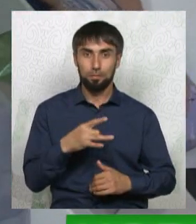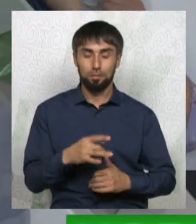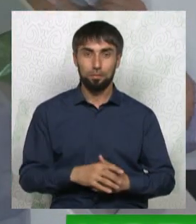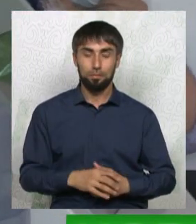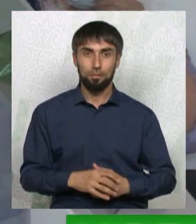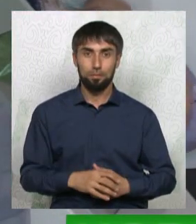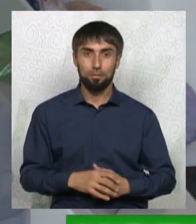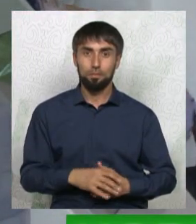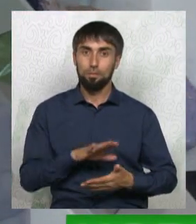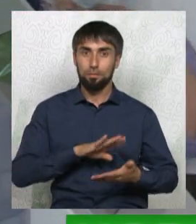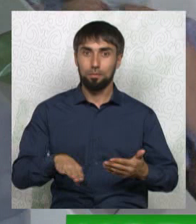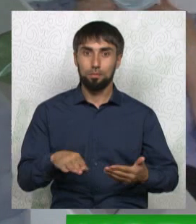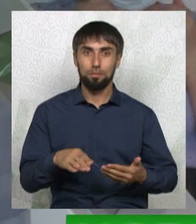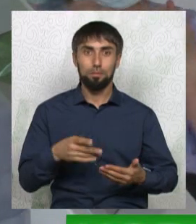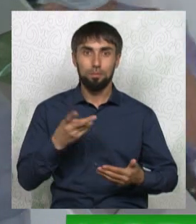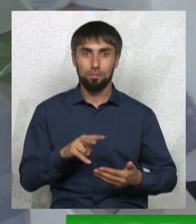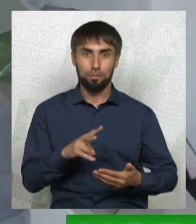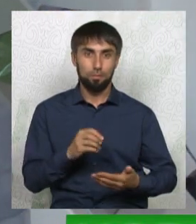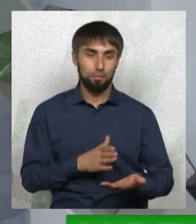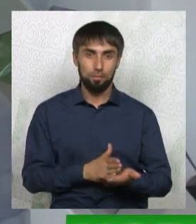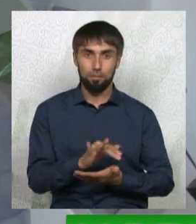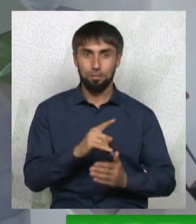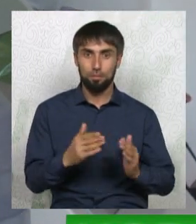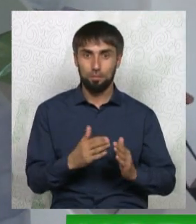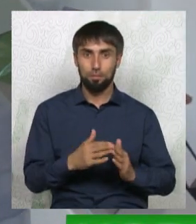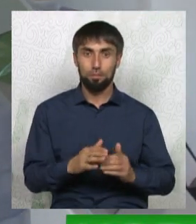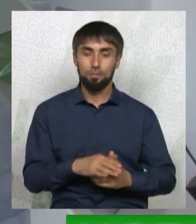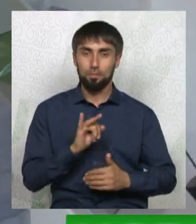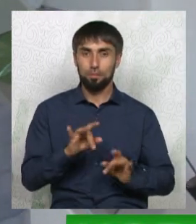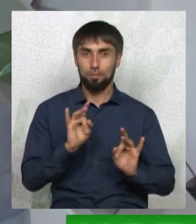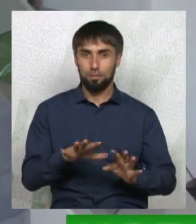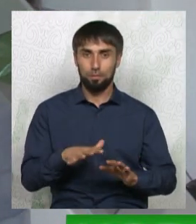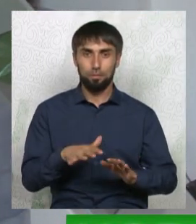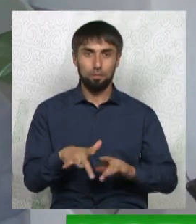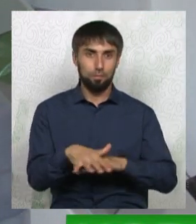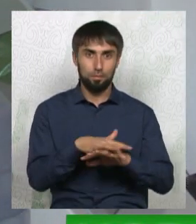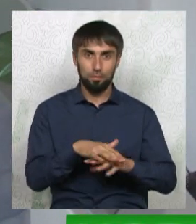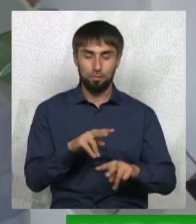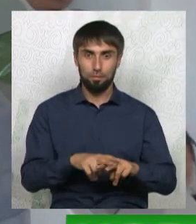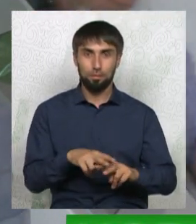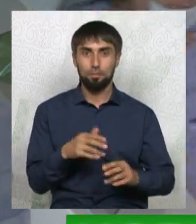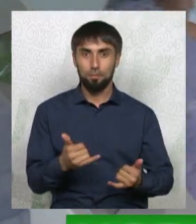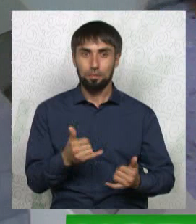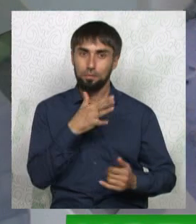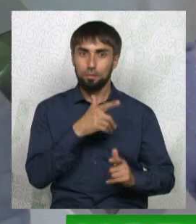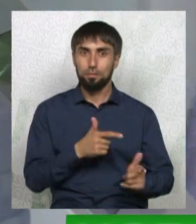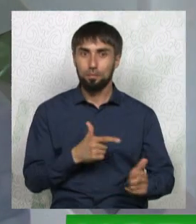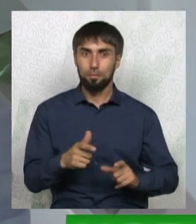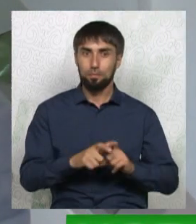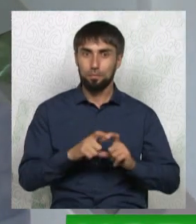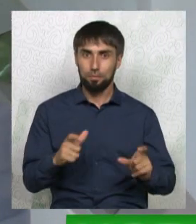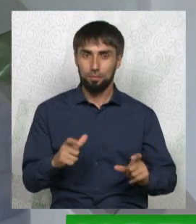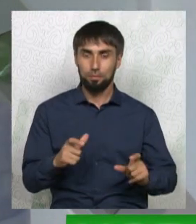Ингушетия без необходимости не выходить из дома, избегать большие скопления людей. Сейчас период подготовки